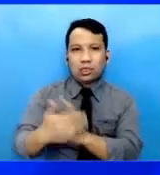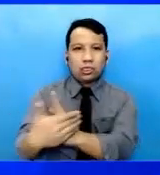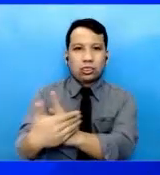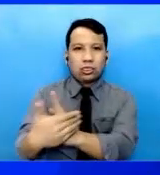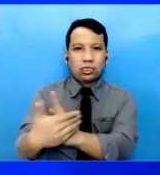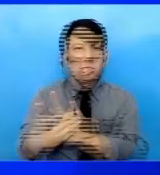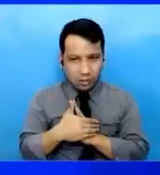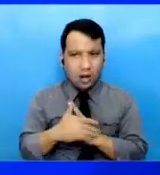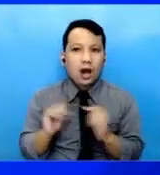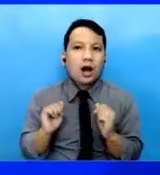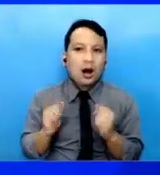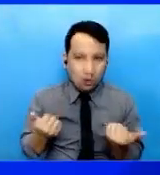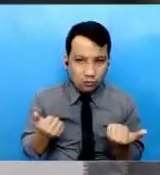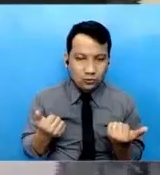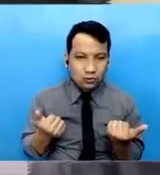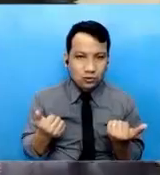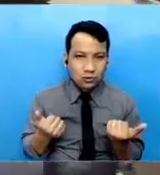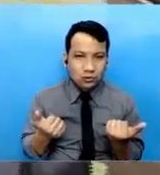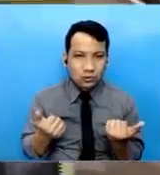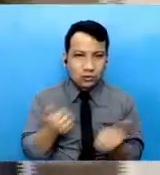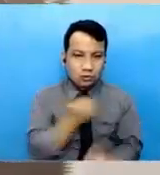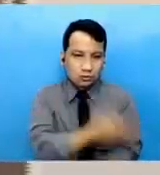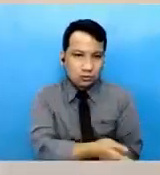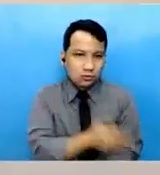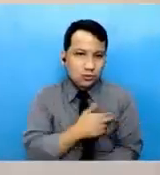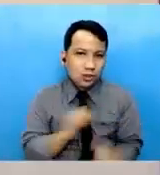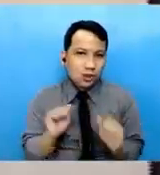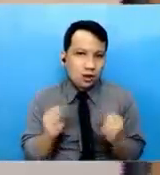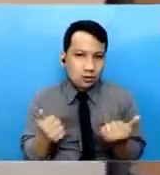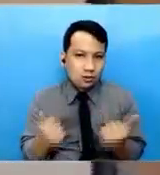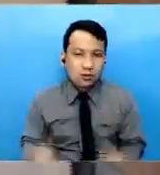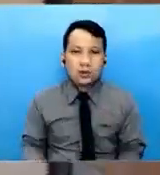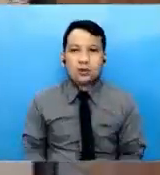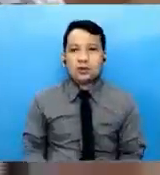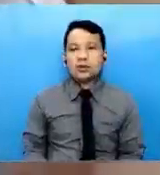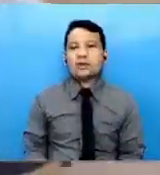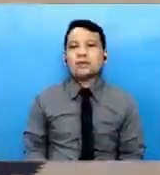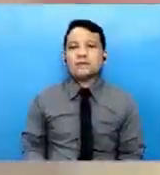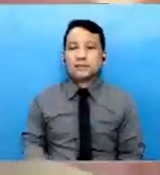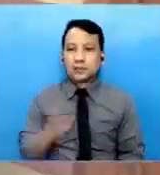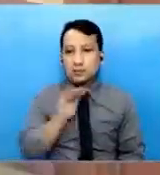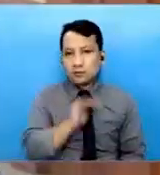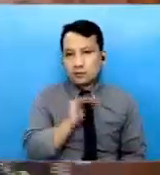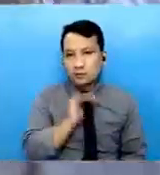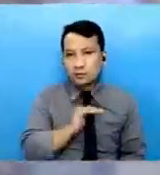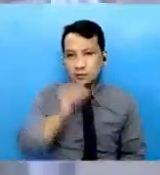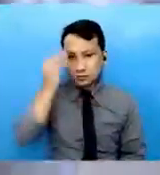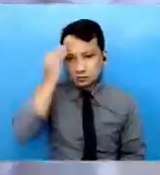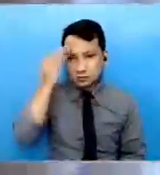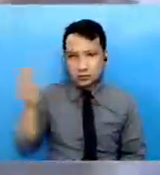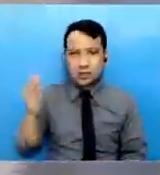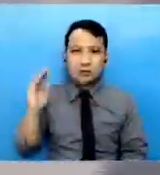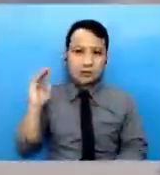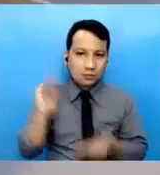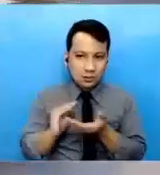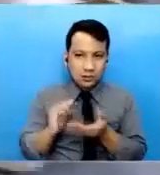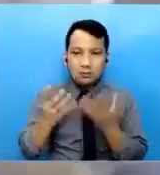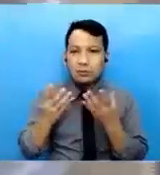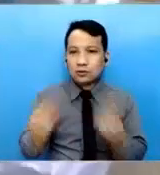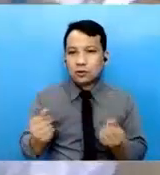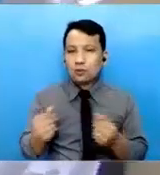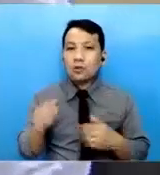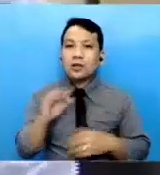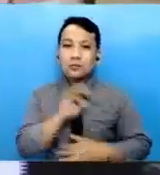paano aandar ang hospital? Dahil sa pagod, mababang pasahod at kawalan ng sapat na